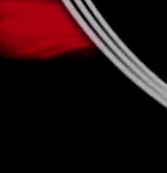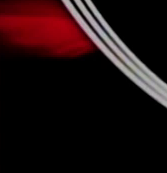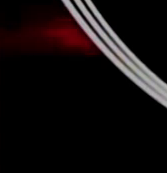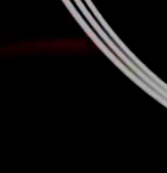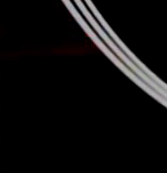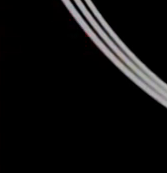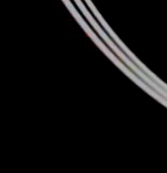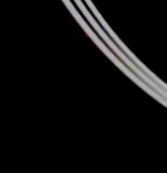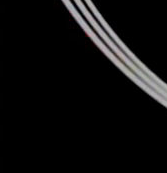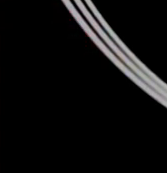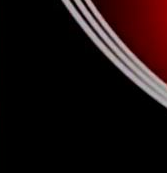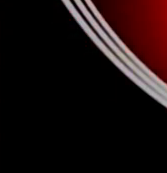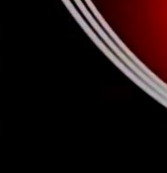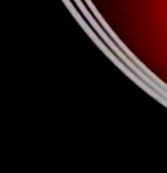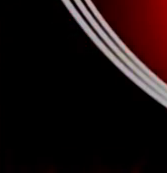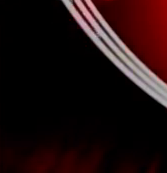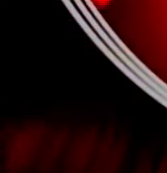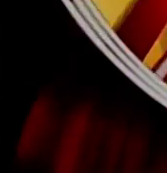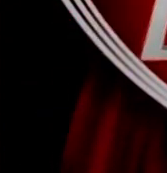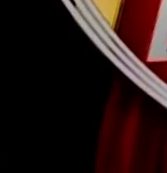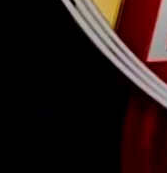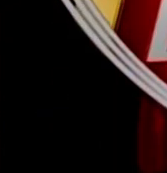हट न्यूज एक्सप्रेस।